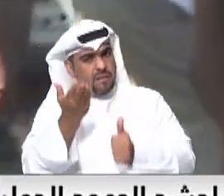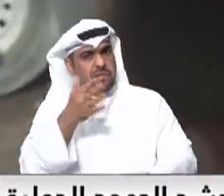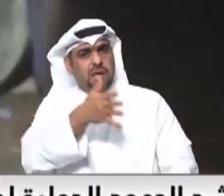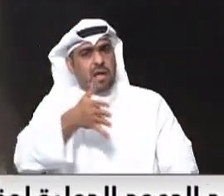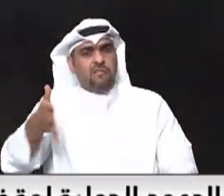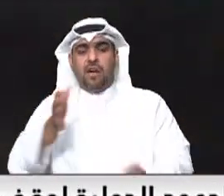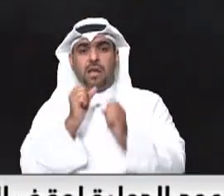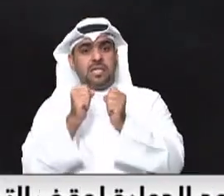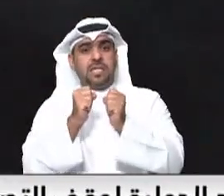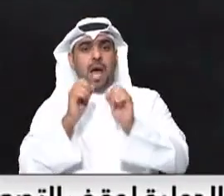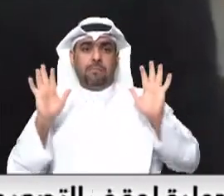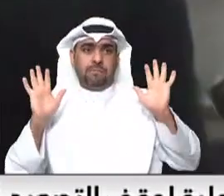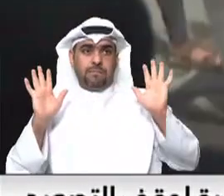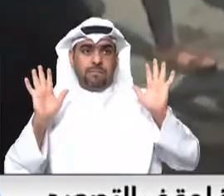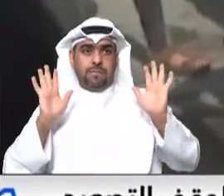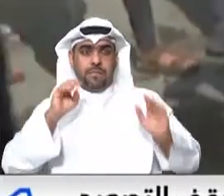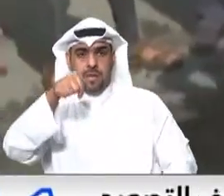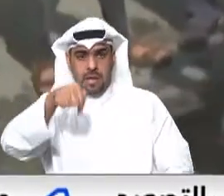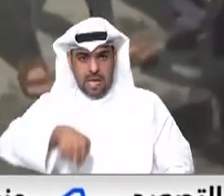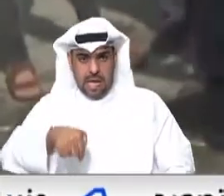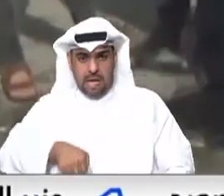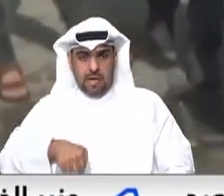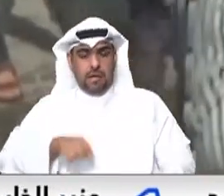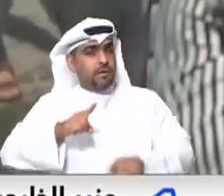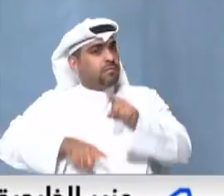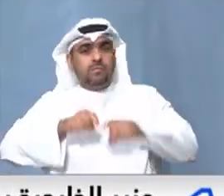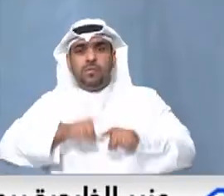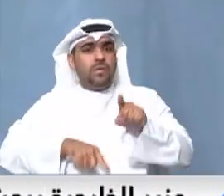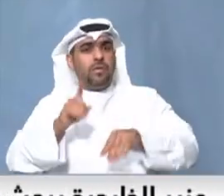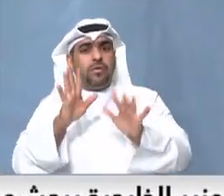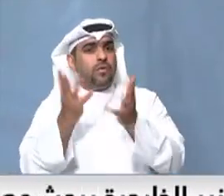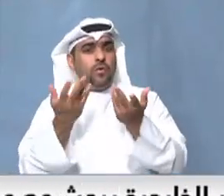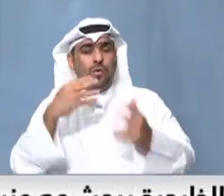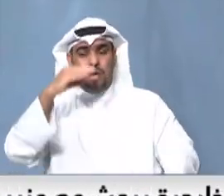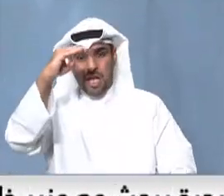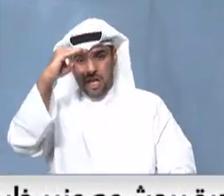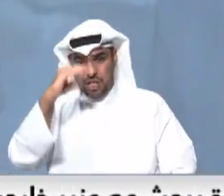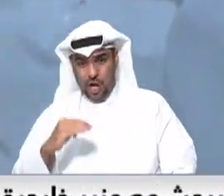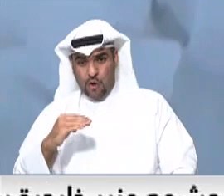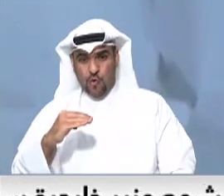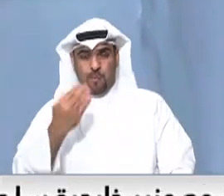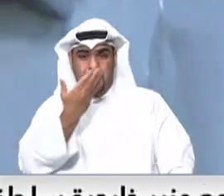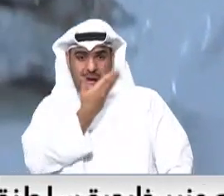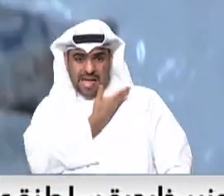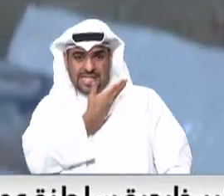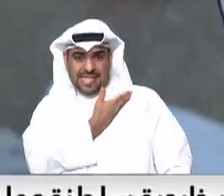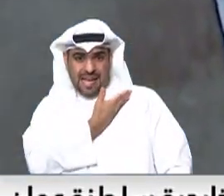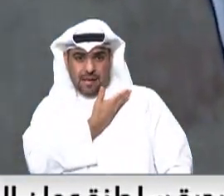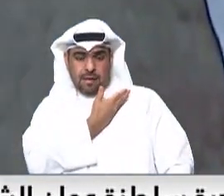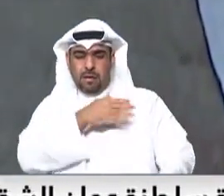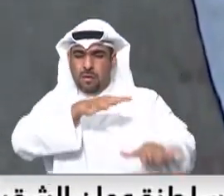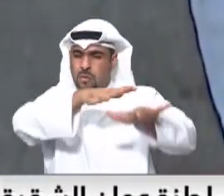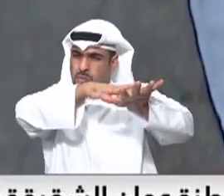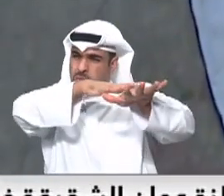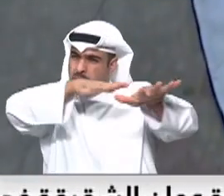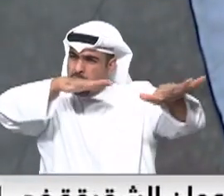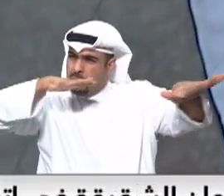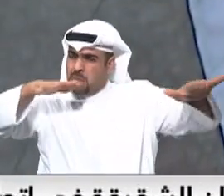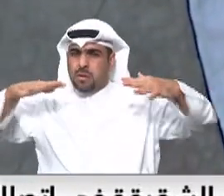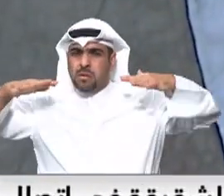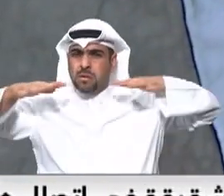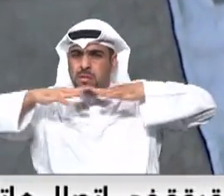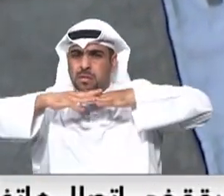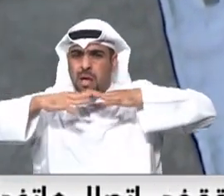من تدفق المواطنين نحو مناطق الجنوب وسط ظروف صعبة، مشيا على